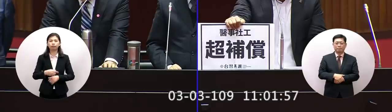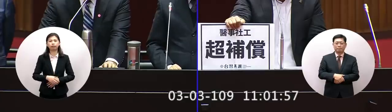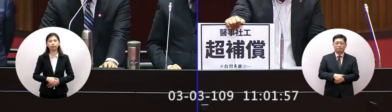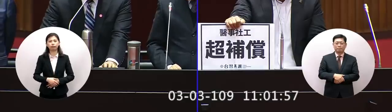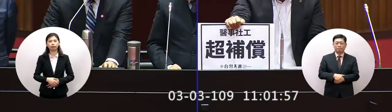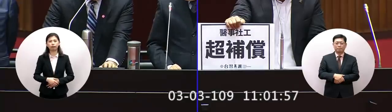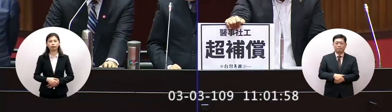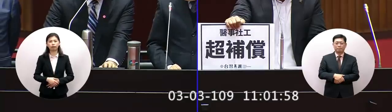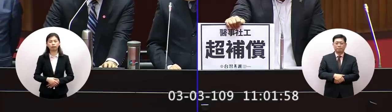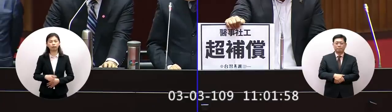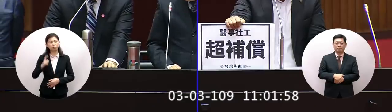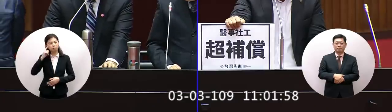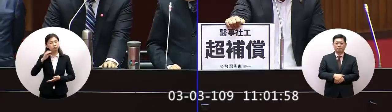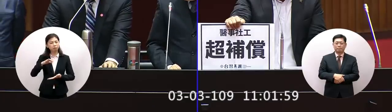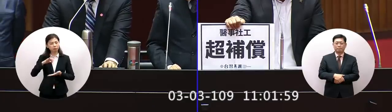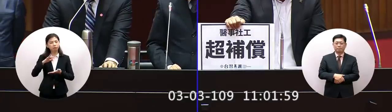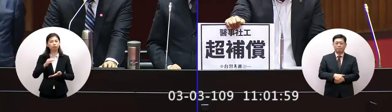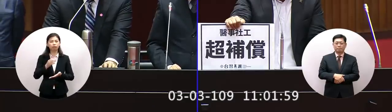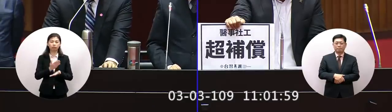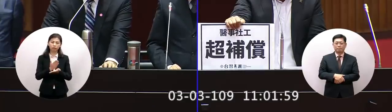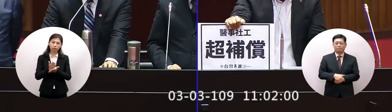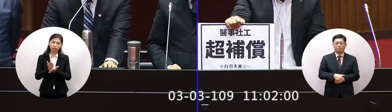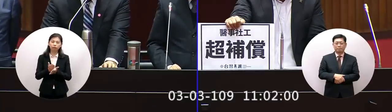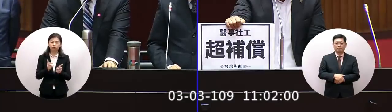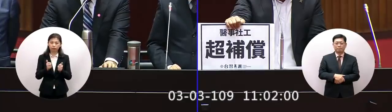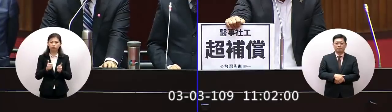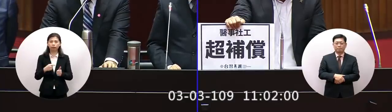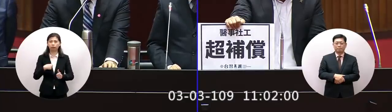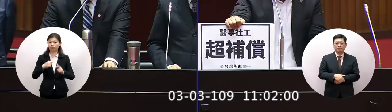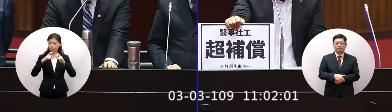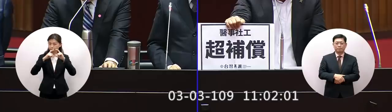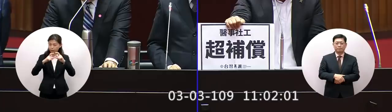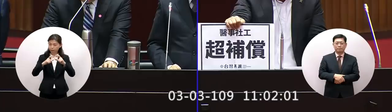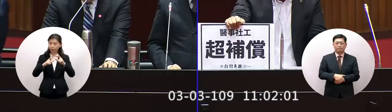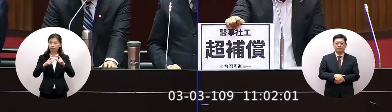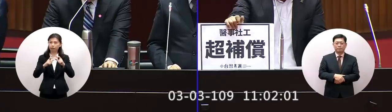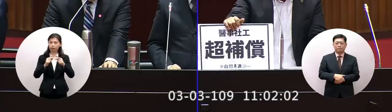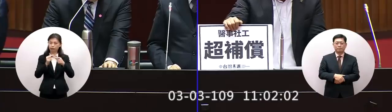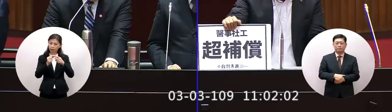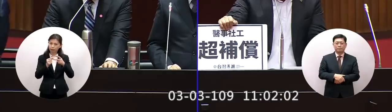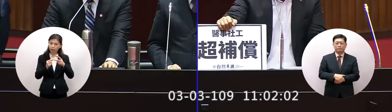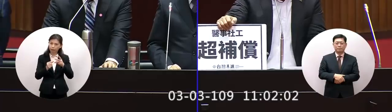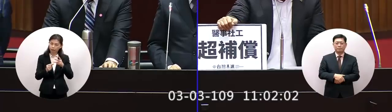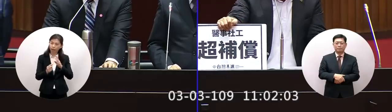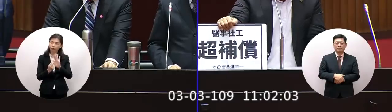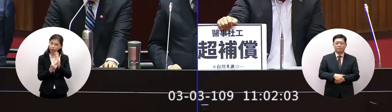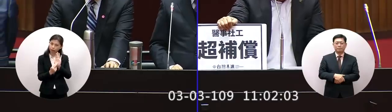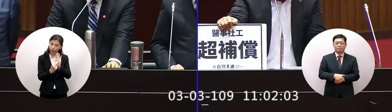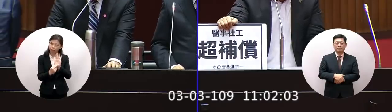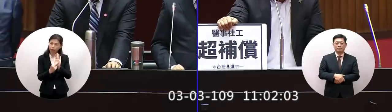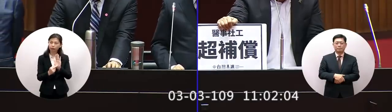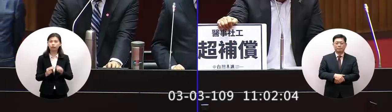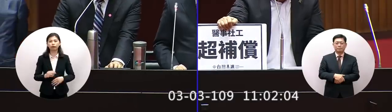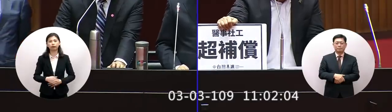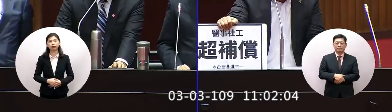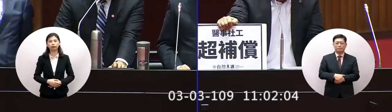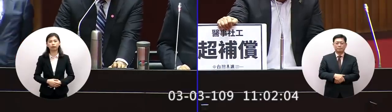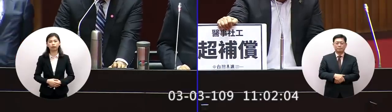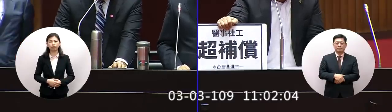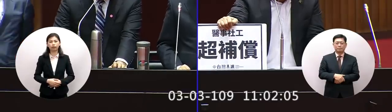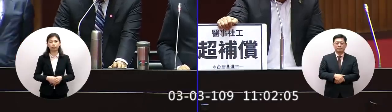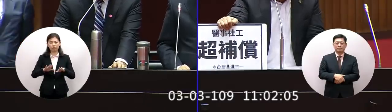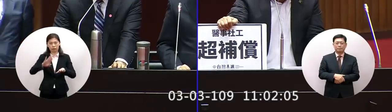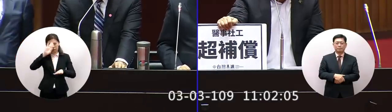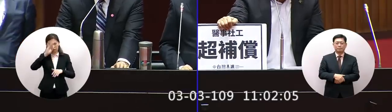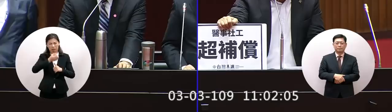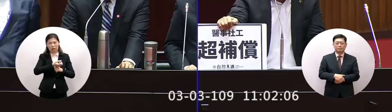出，对阮真济肯定。我总是分做几部分来甲委员做说明，就是讲，即回疫